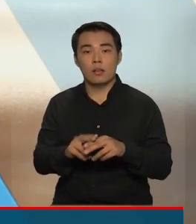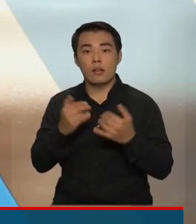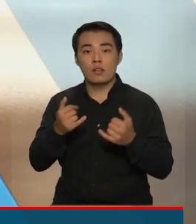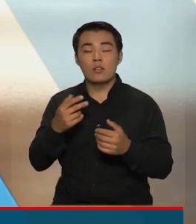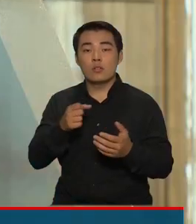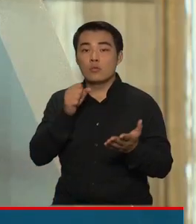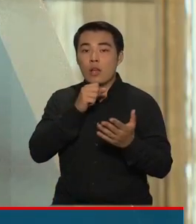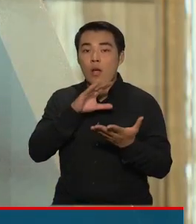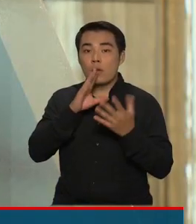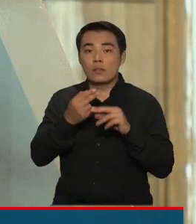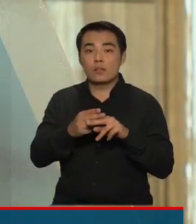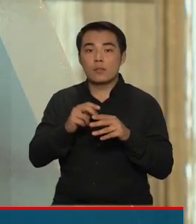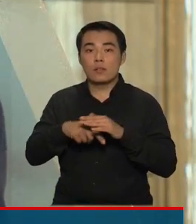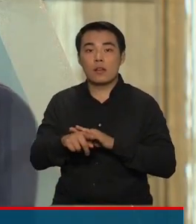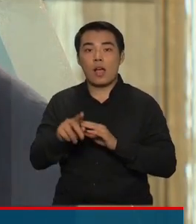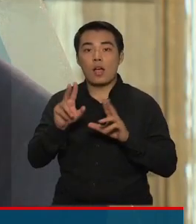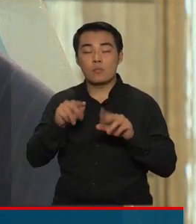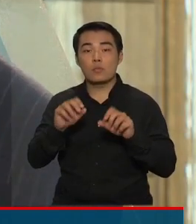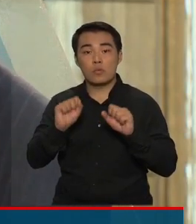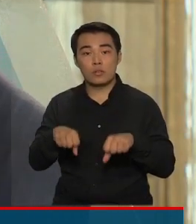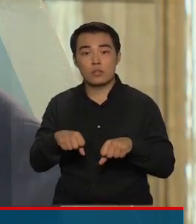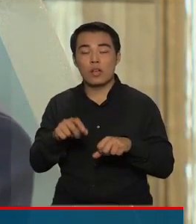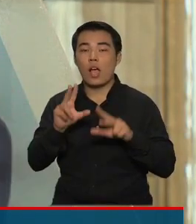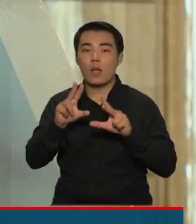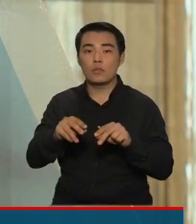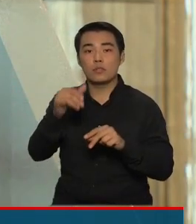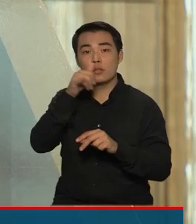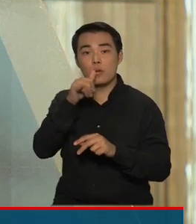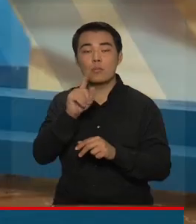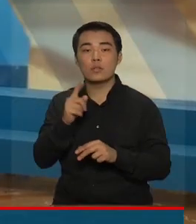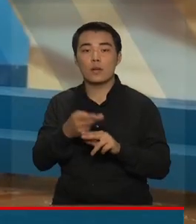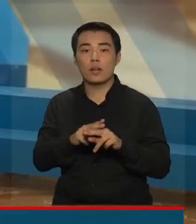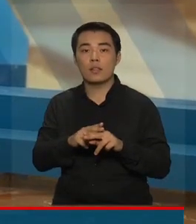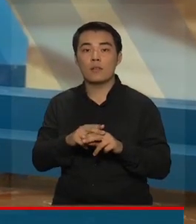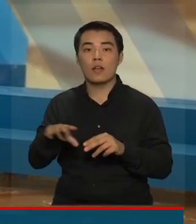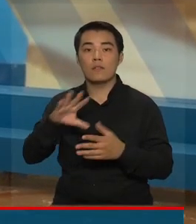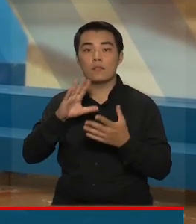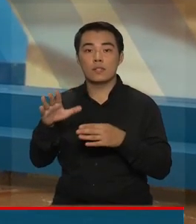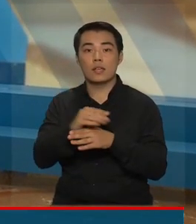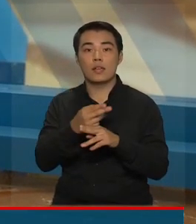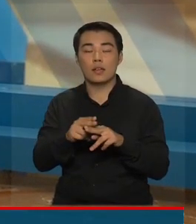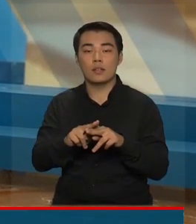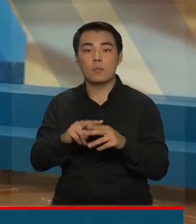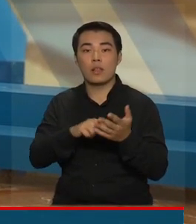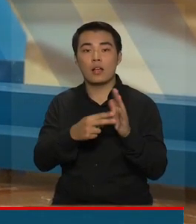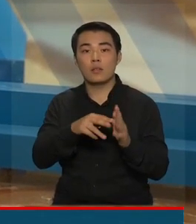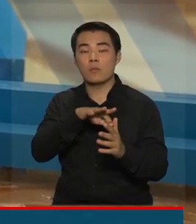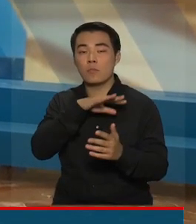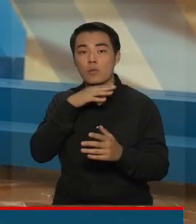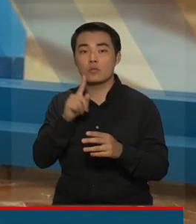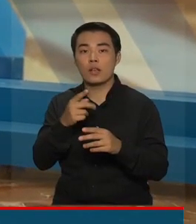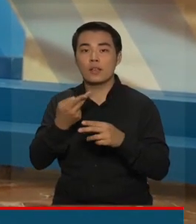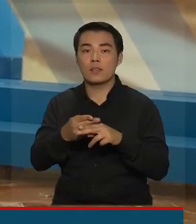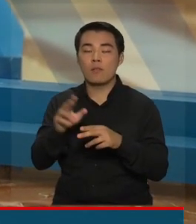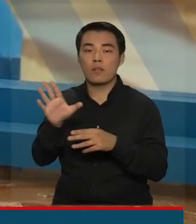журналистердің сұрап отқанса, кепілдік бере аласыз ба? Кепілдік ешкім бере алмайды, өйткені жабдықтардың бәрі көп жыл болып тозған.